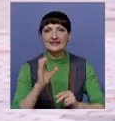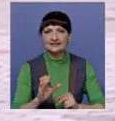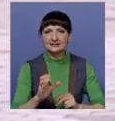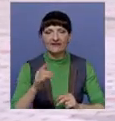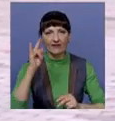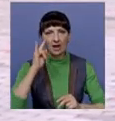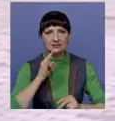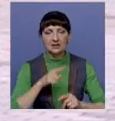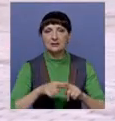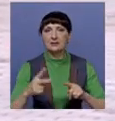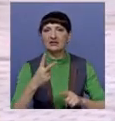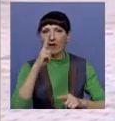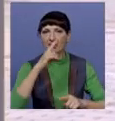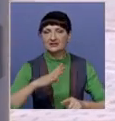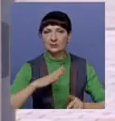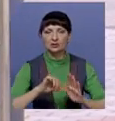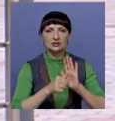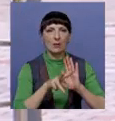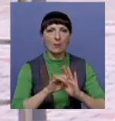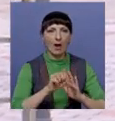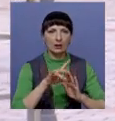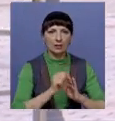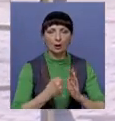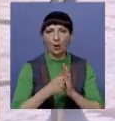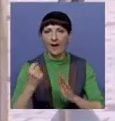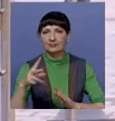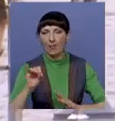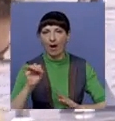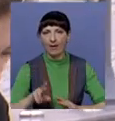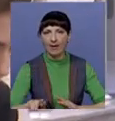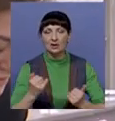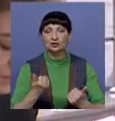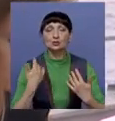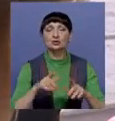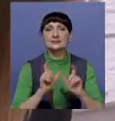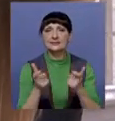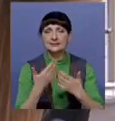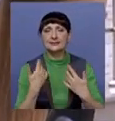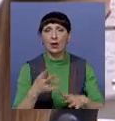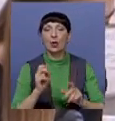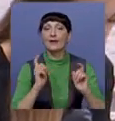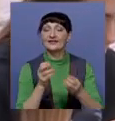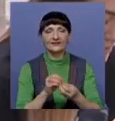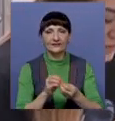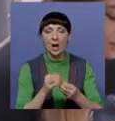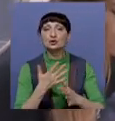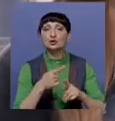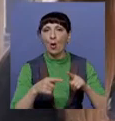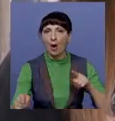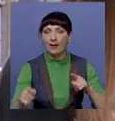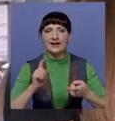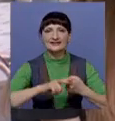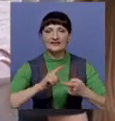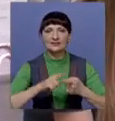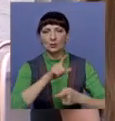стране действовал почти 2 месяца, с 16 марта до 11 мая. Сейчас ЧП сняли, но карантин остался. И насколько долго он продлится, зависит